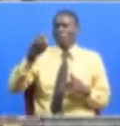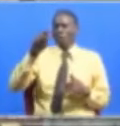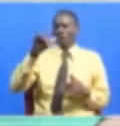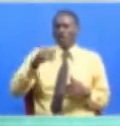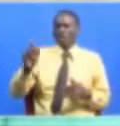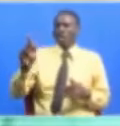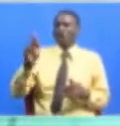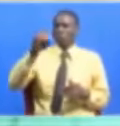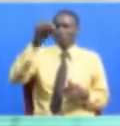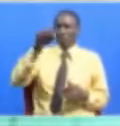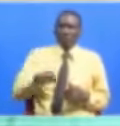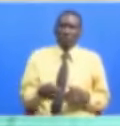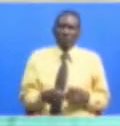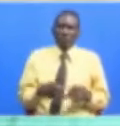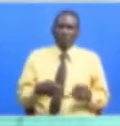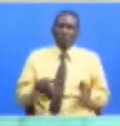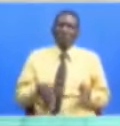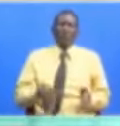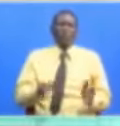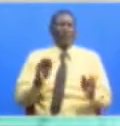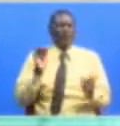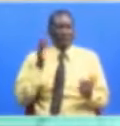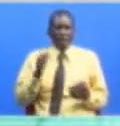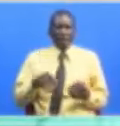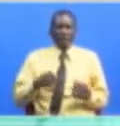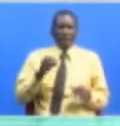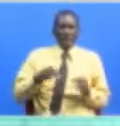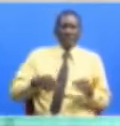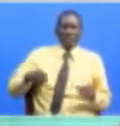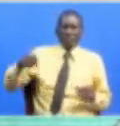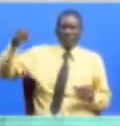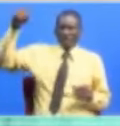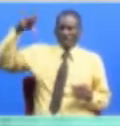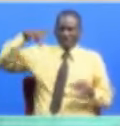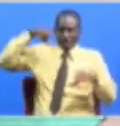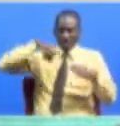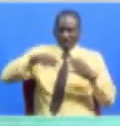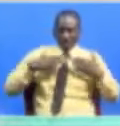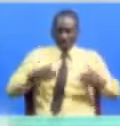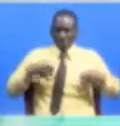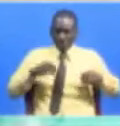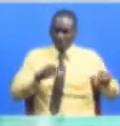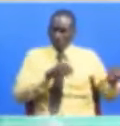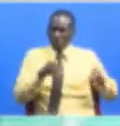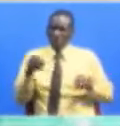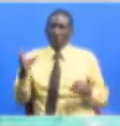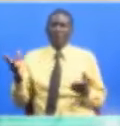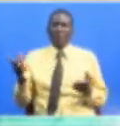Kariobangi South. Kulingana na venye nilikuwa nasikia, stima ikiingia kwa mwili lazima ijaribu kutoka.